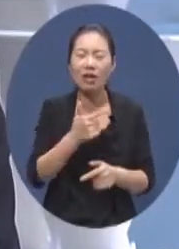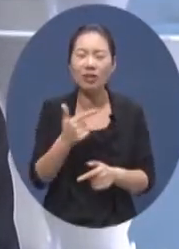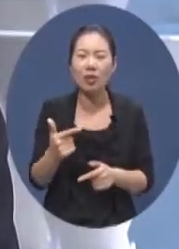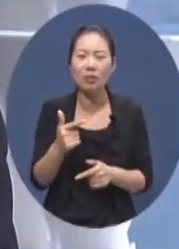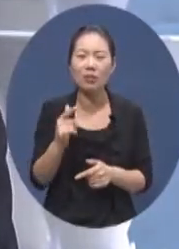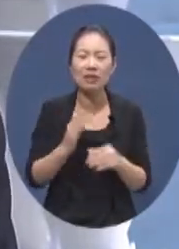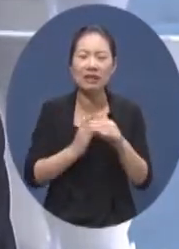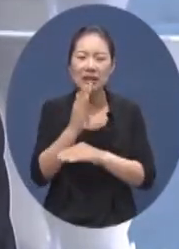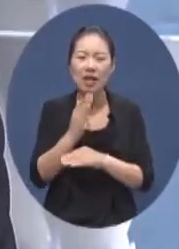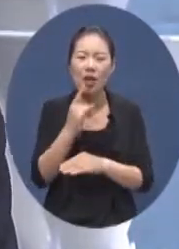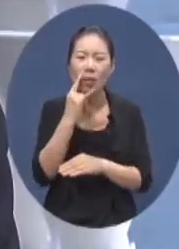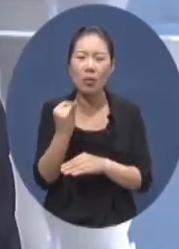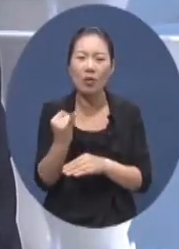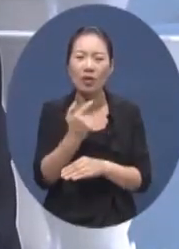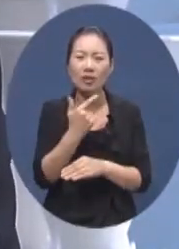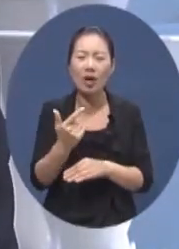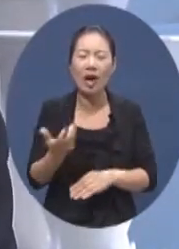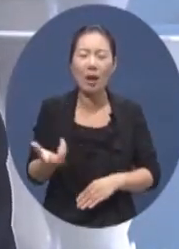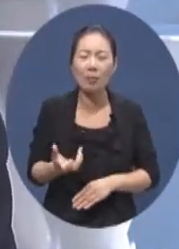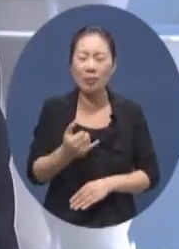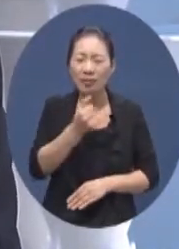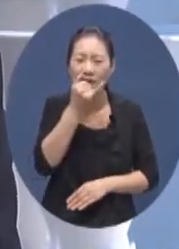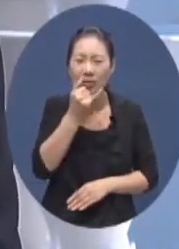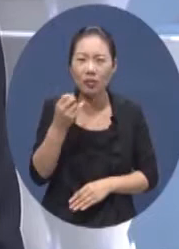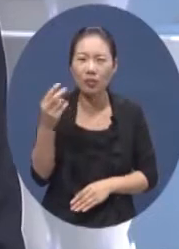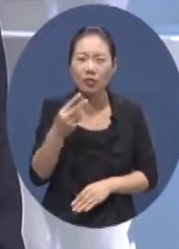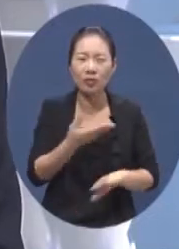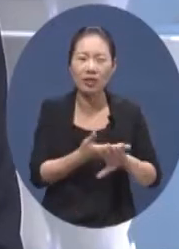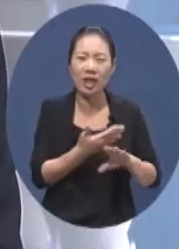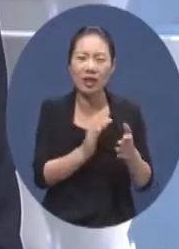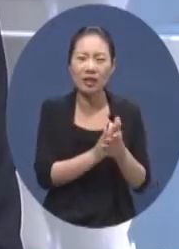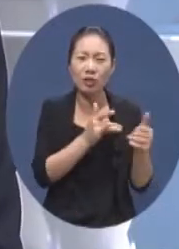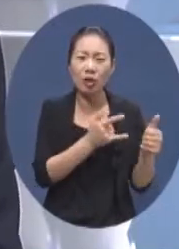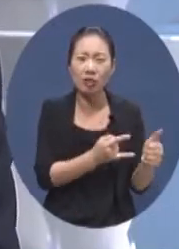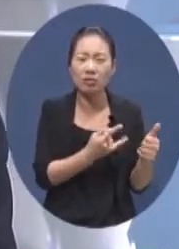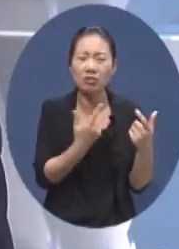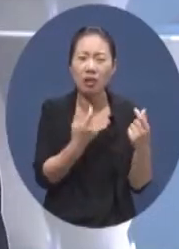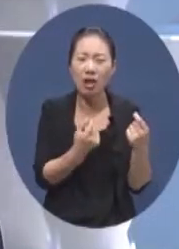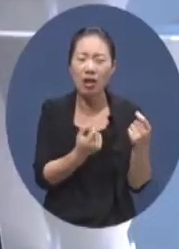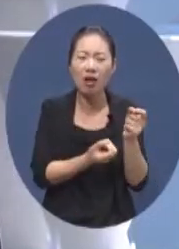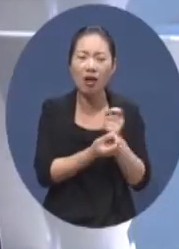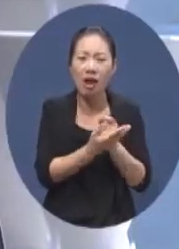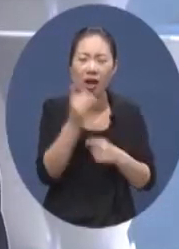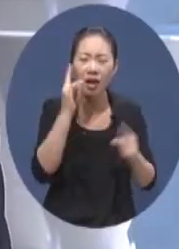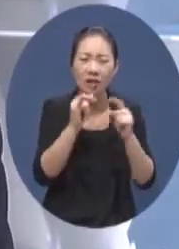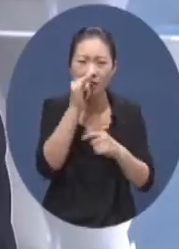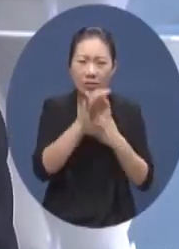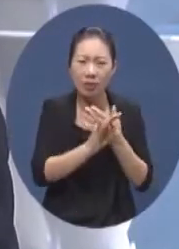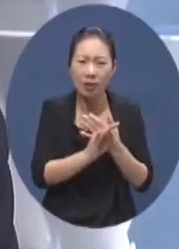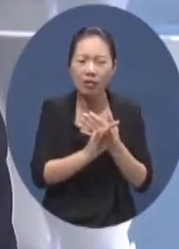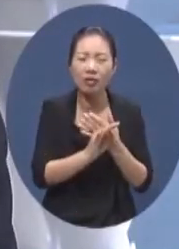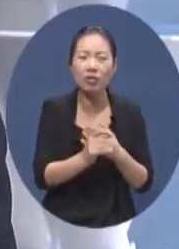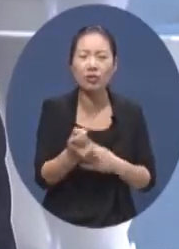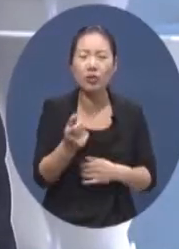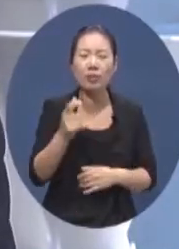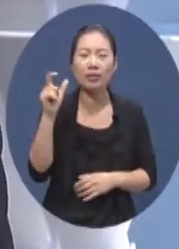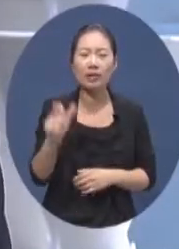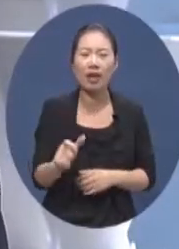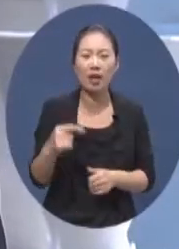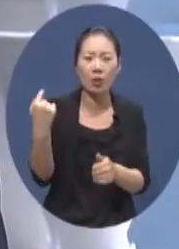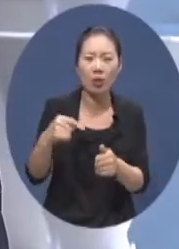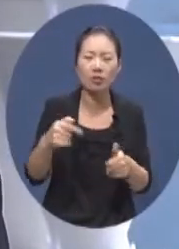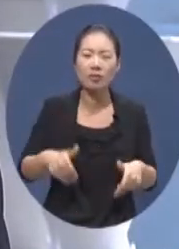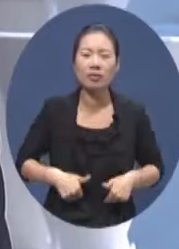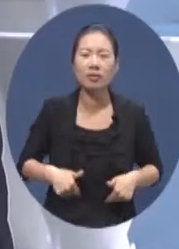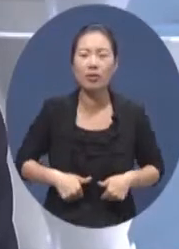너무 지나치고 어머님을 너무 아프게 한다든지 다른 친구들한테까지 그렇게 할 경우에는 그럴 경우에는 좀 단호하게 훈육을